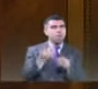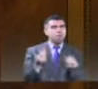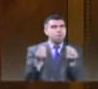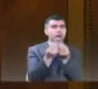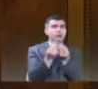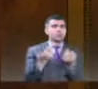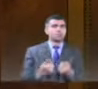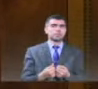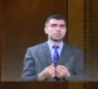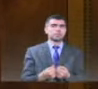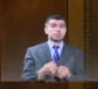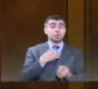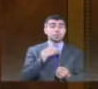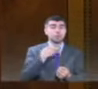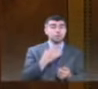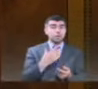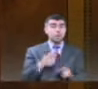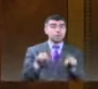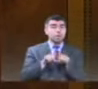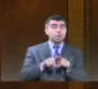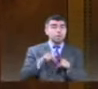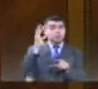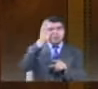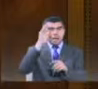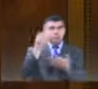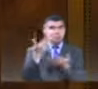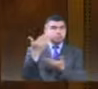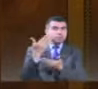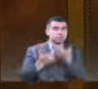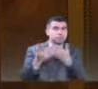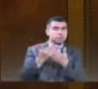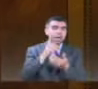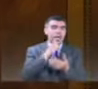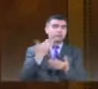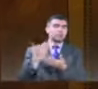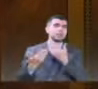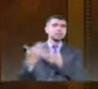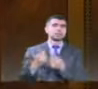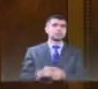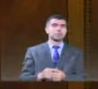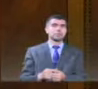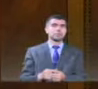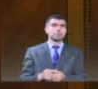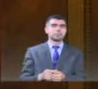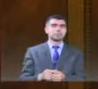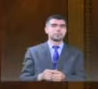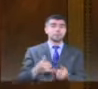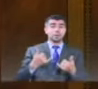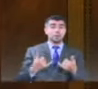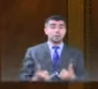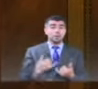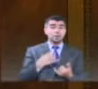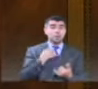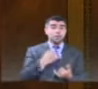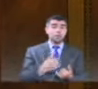فإنه كذلك استمرار لسياسة يعني سابقة. الآن مع ذلك لابد ان